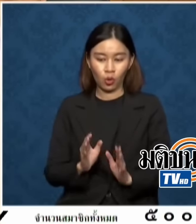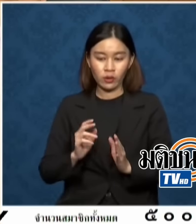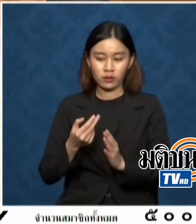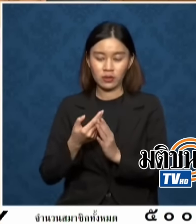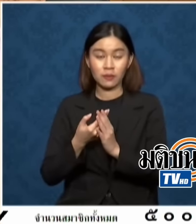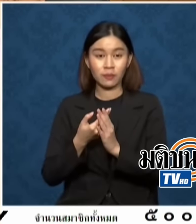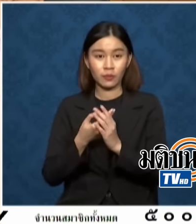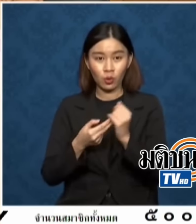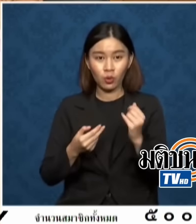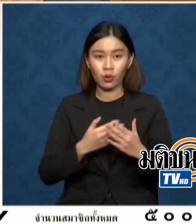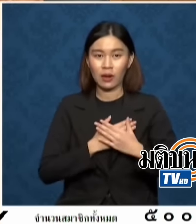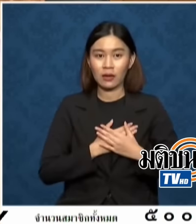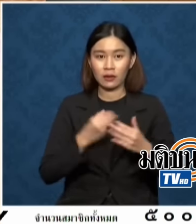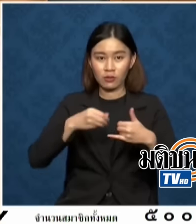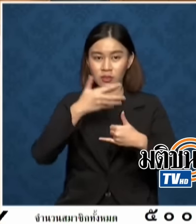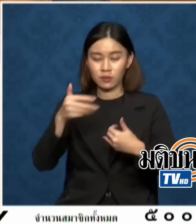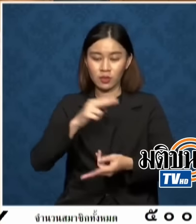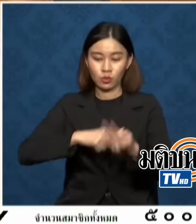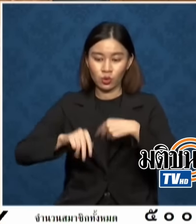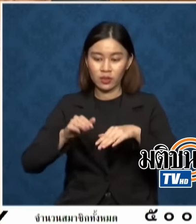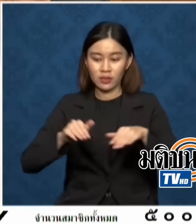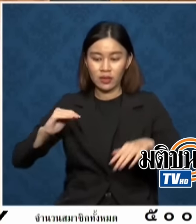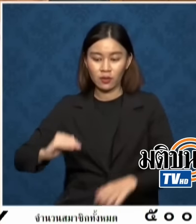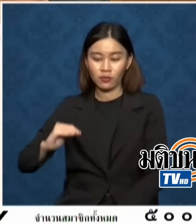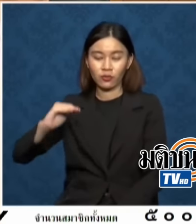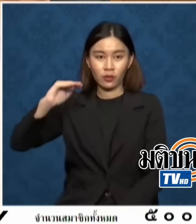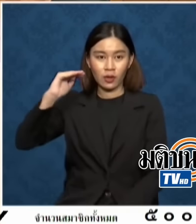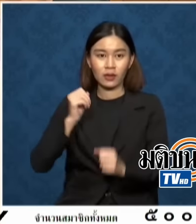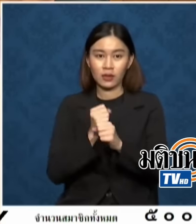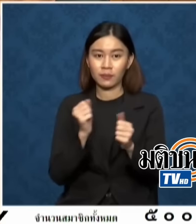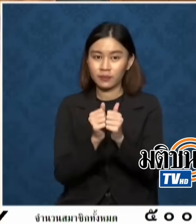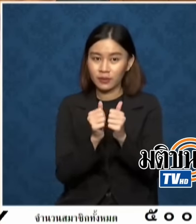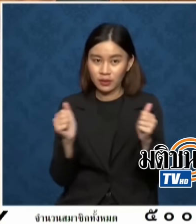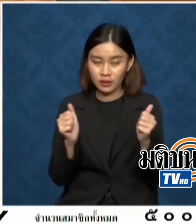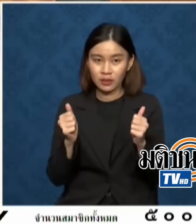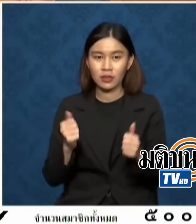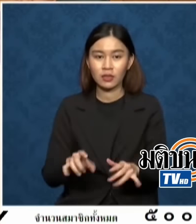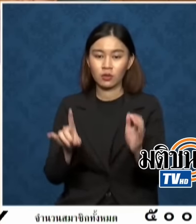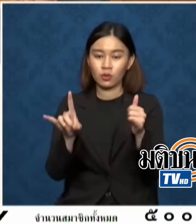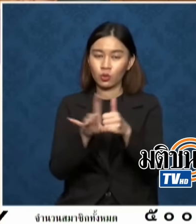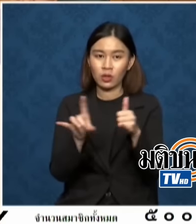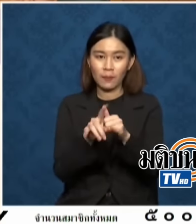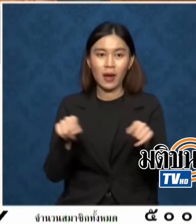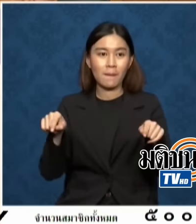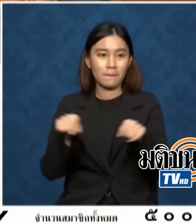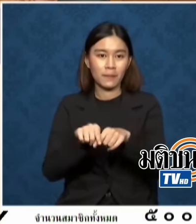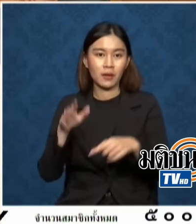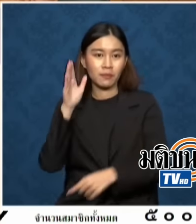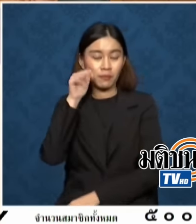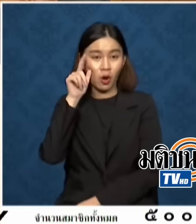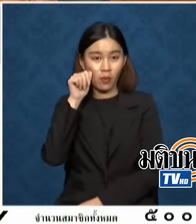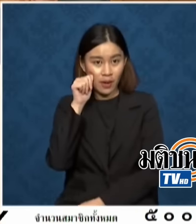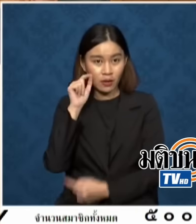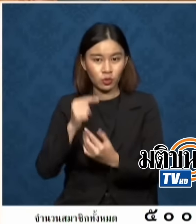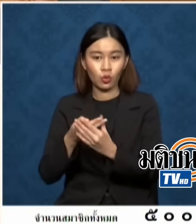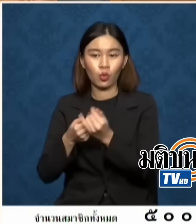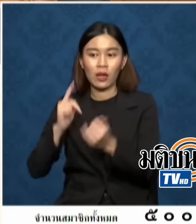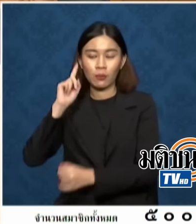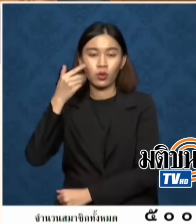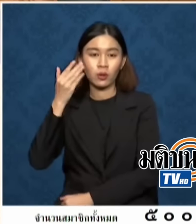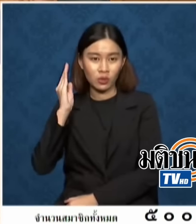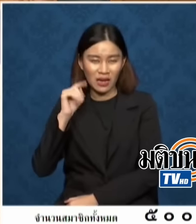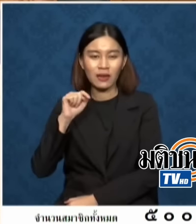LGBT สามารถเลี้ยงดูเด็กให้สามารถเติบโตได้อย่างดีและมีคุณภาพไม่แตกต่างจากพ่อแม่ซึ่งเป็นคู่รักต่างเพ